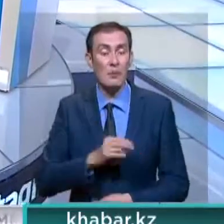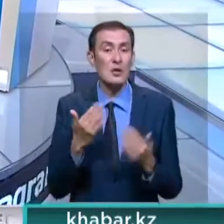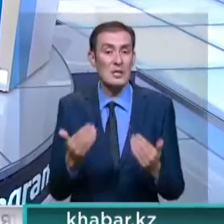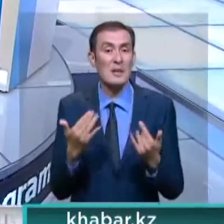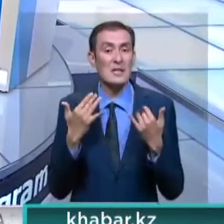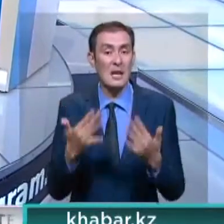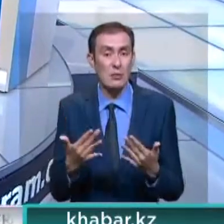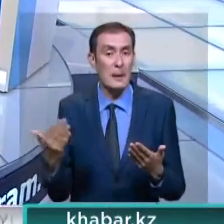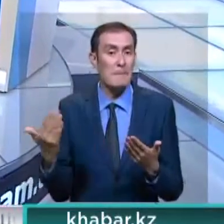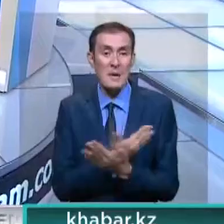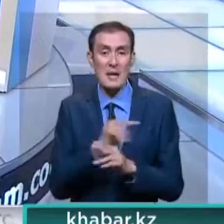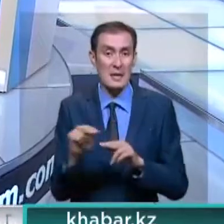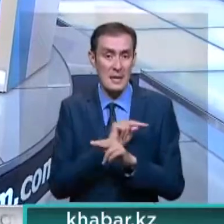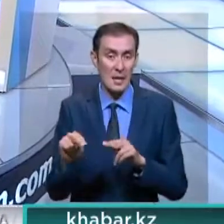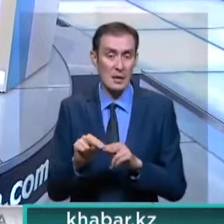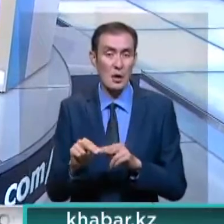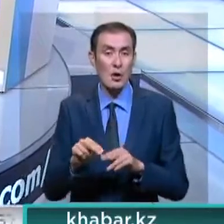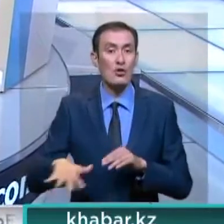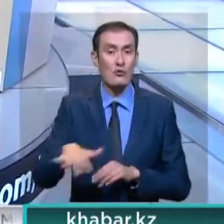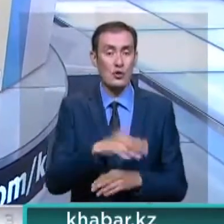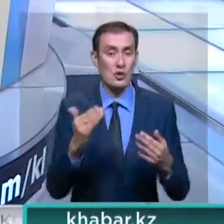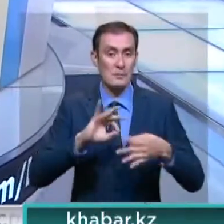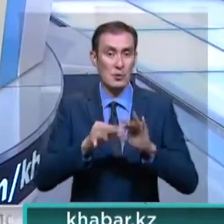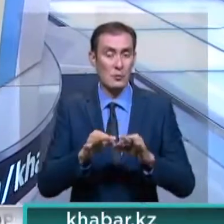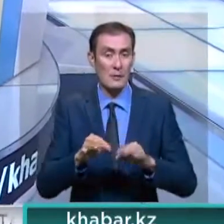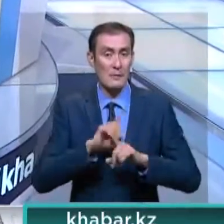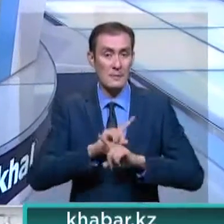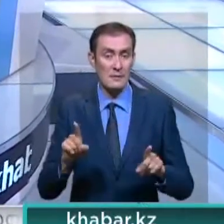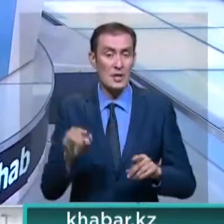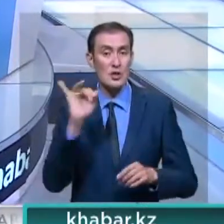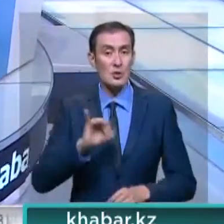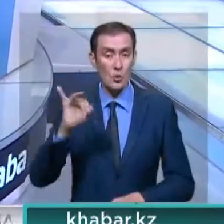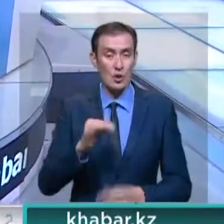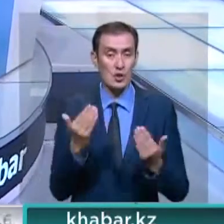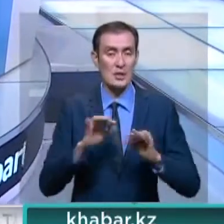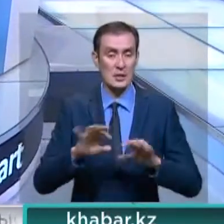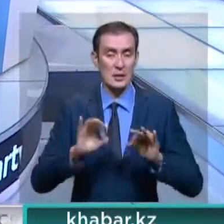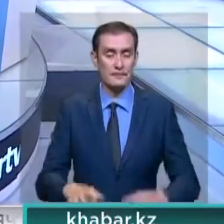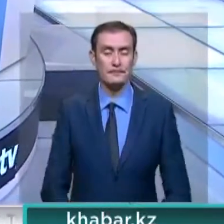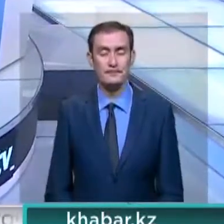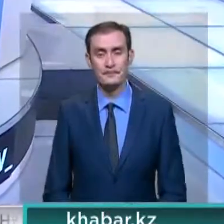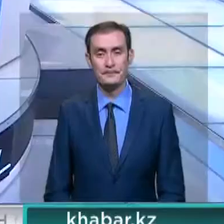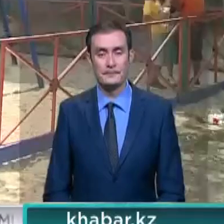они требуют переделать благоустройство двора. Все подробности весьма неоднозначной истории в следующем материале.